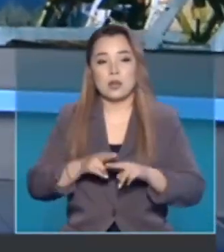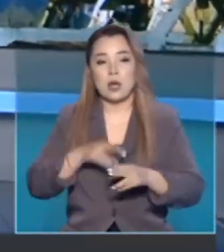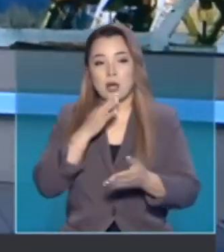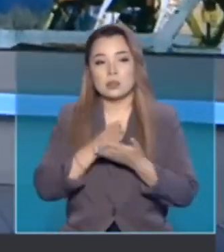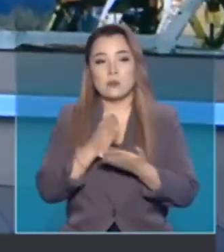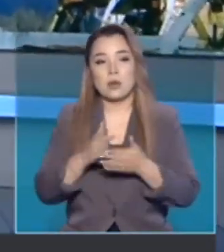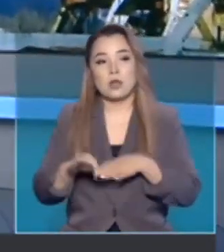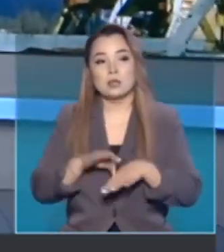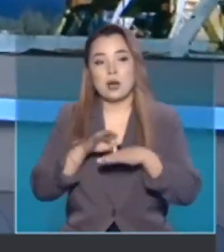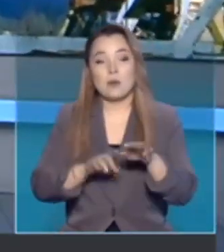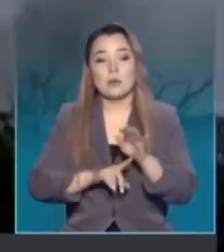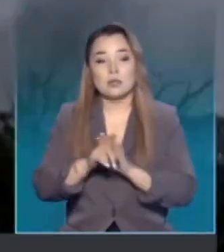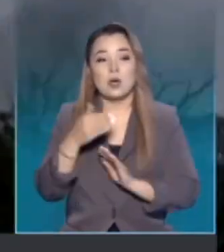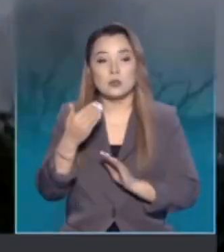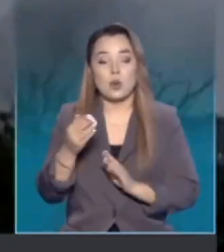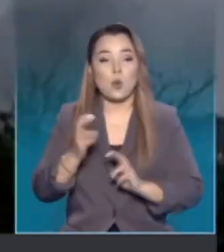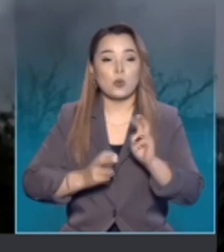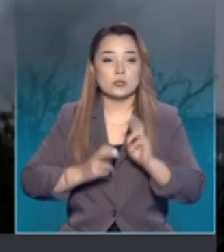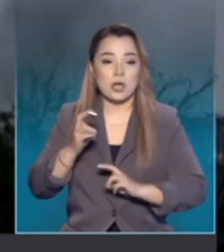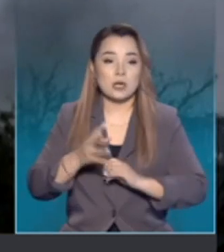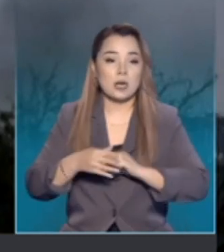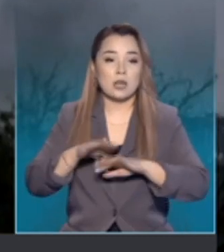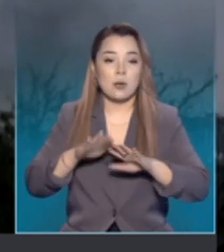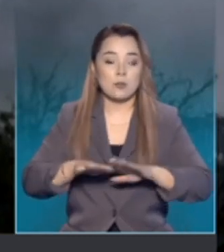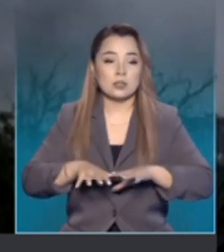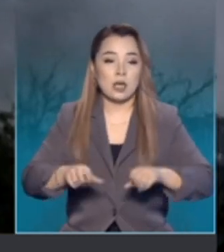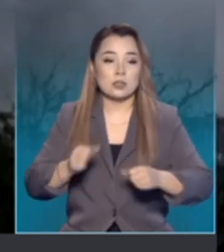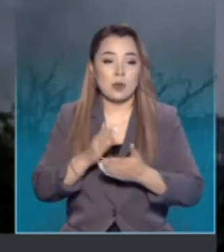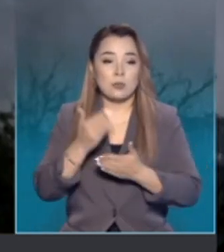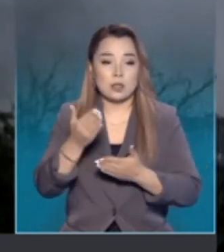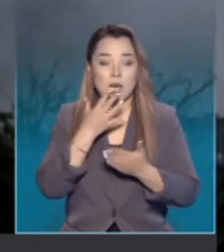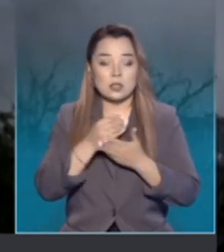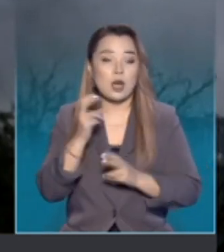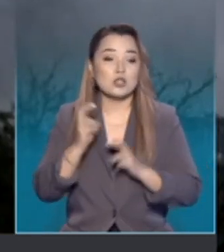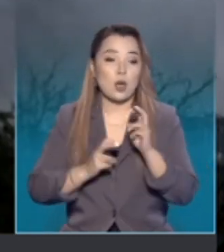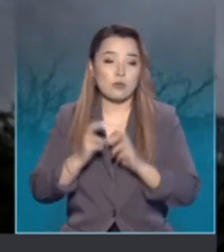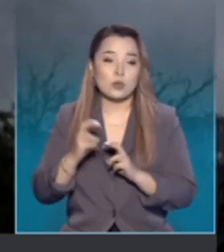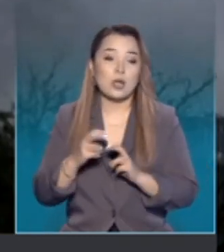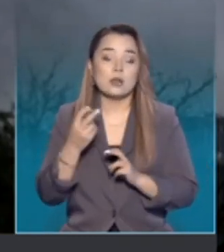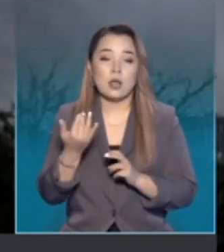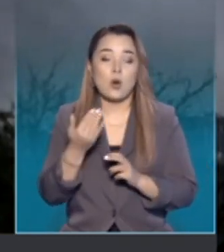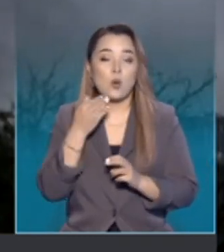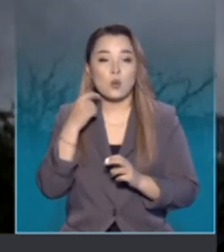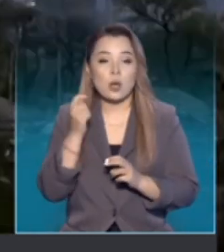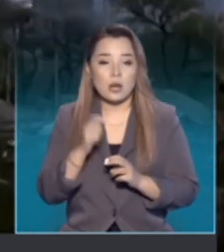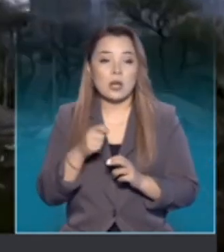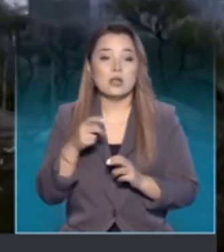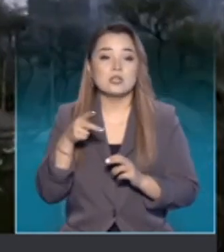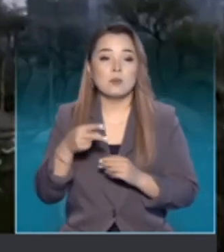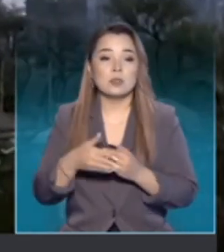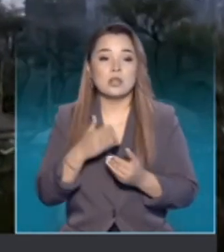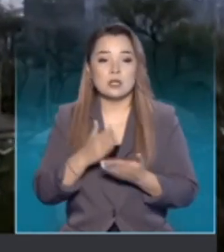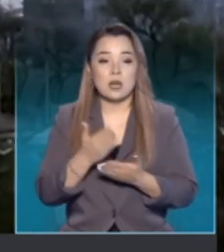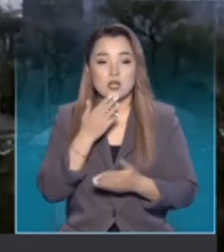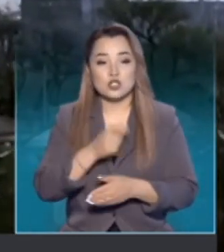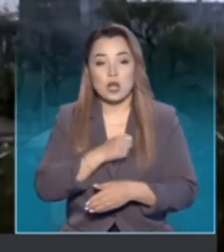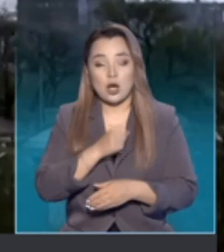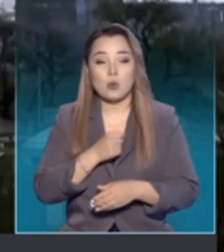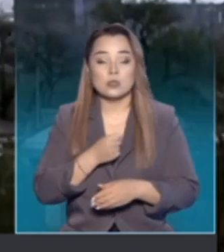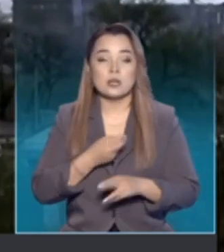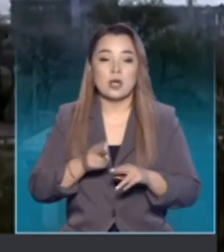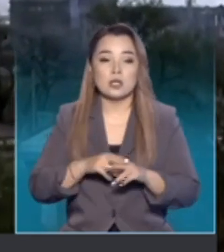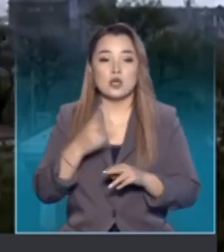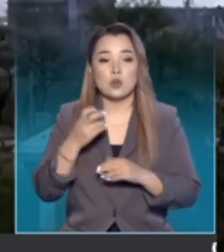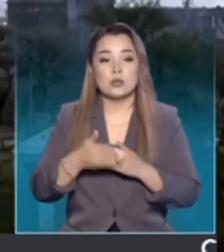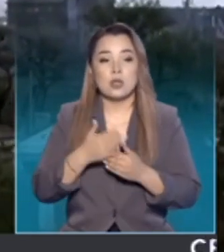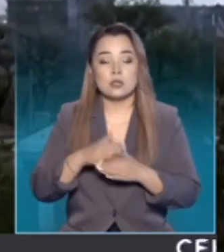Соңғы мәліметке қарағанда олар өнеркәсіп кешеніне басып кірген. Зауытта қазір шамамен украиналық 2000-дай жауынгер мен 200-дей бейбіт